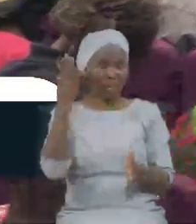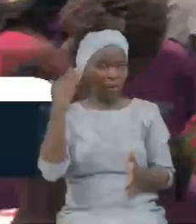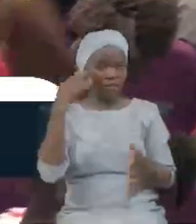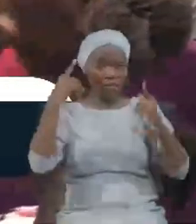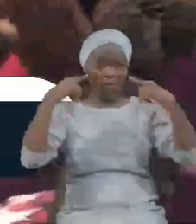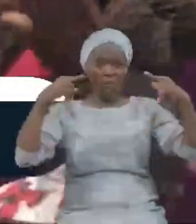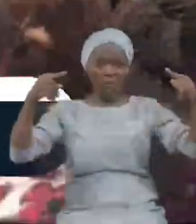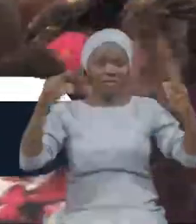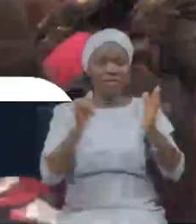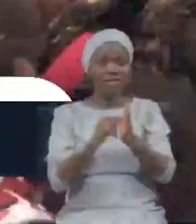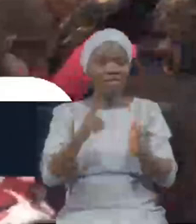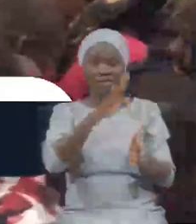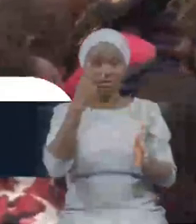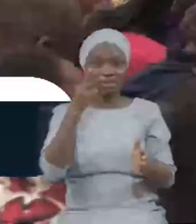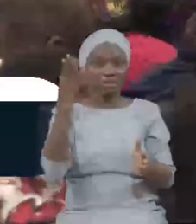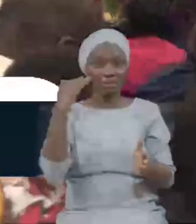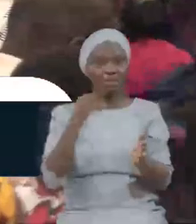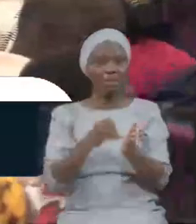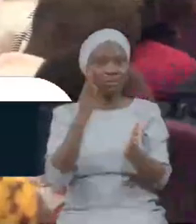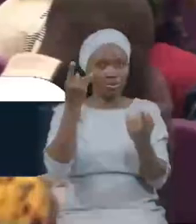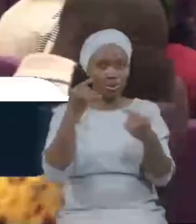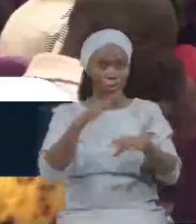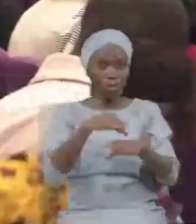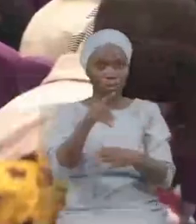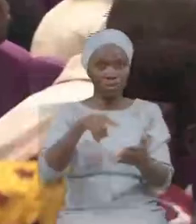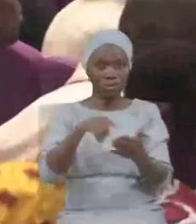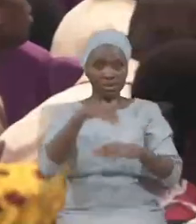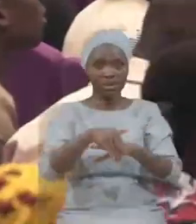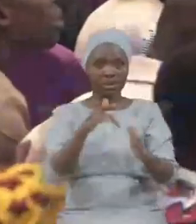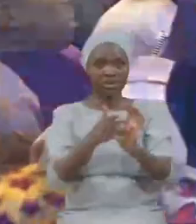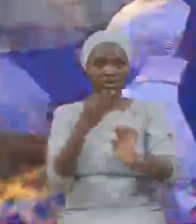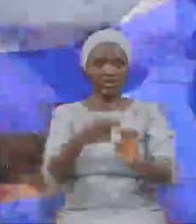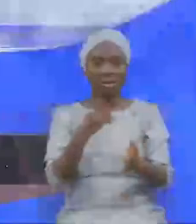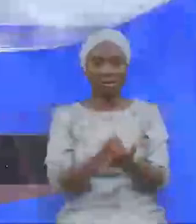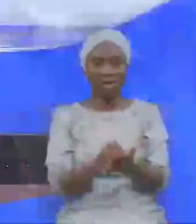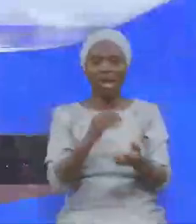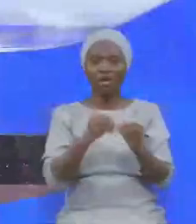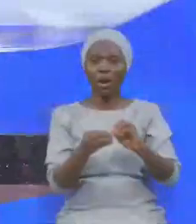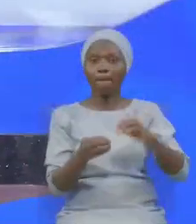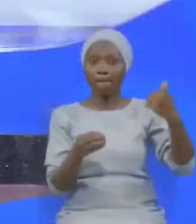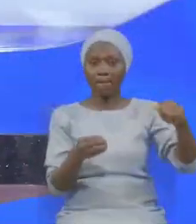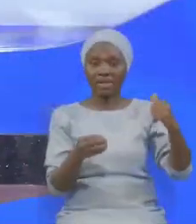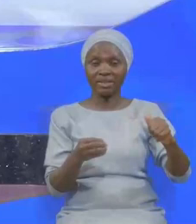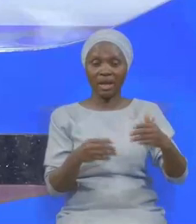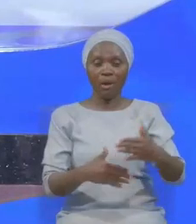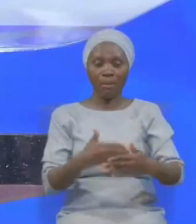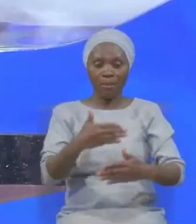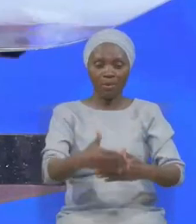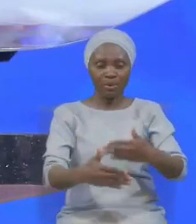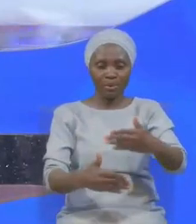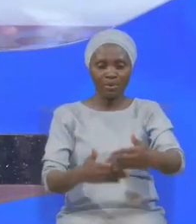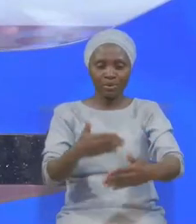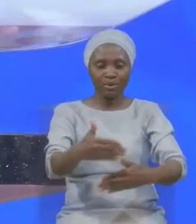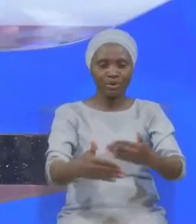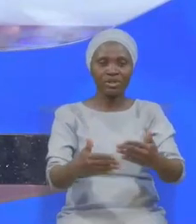de Jésus-Christ. Numéro 10, le progrès sans obstacle. Il n'y a personne